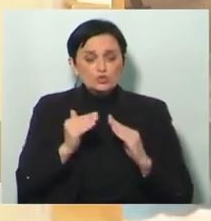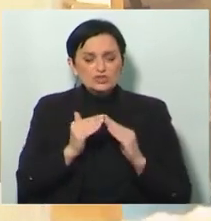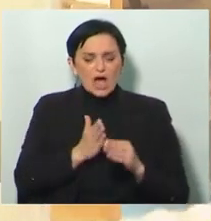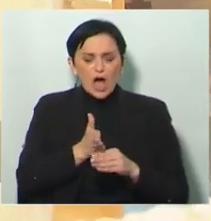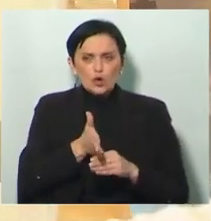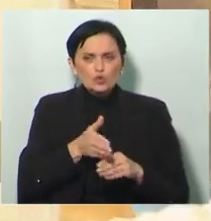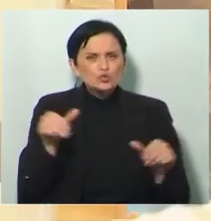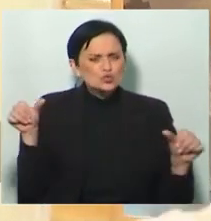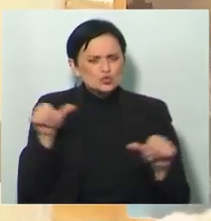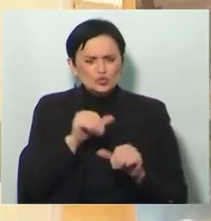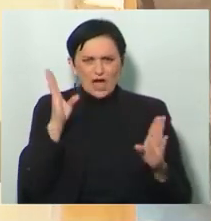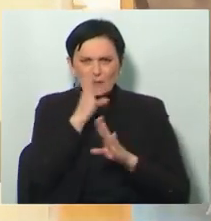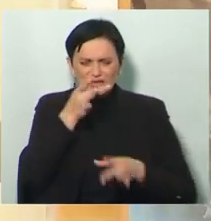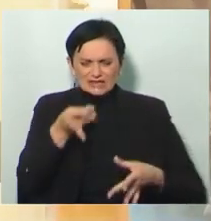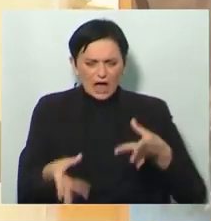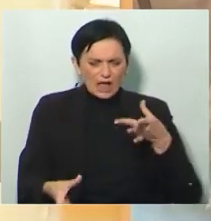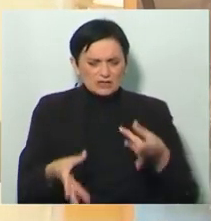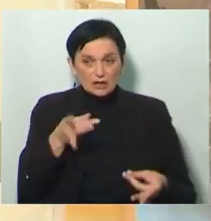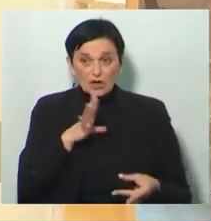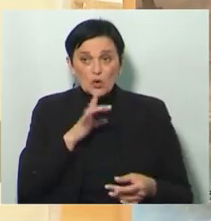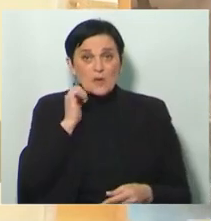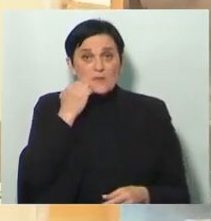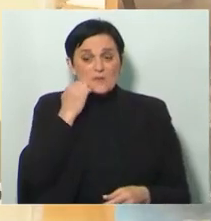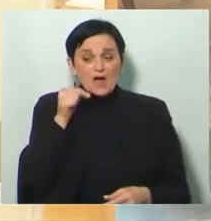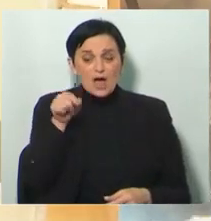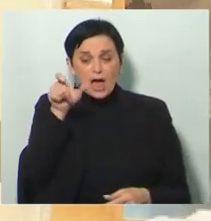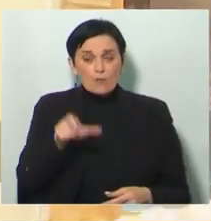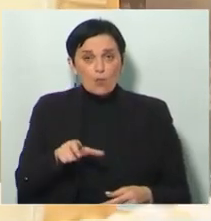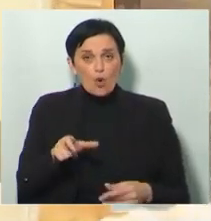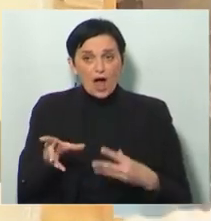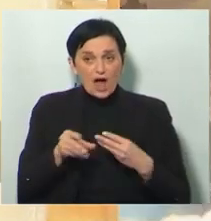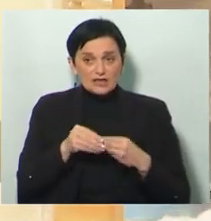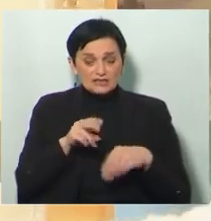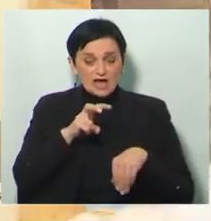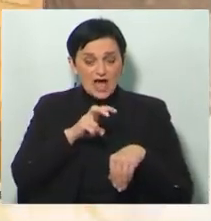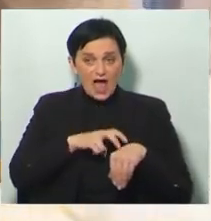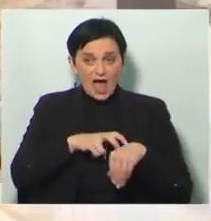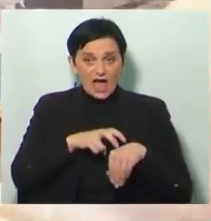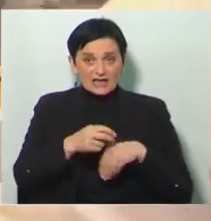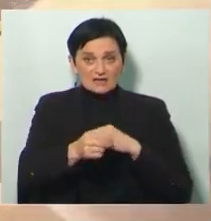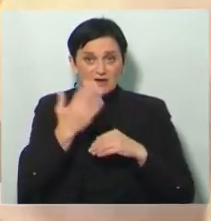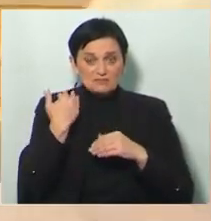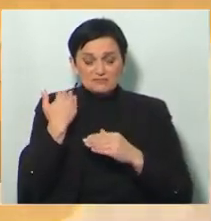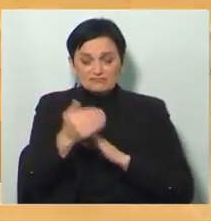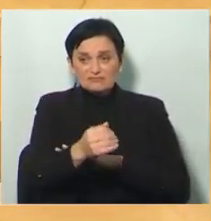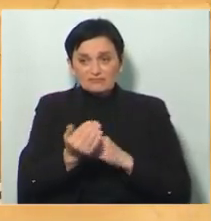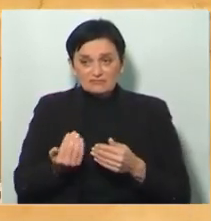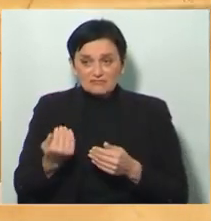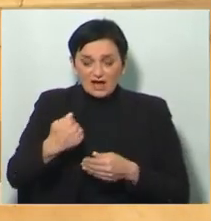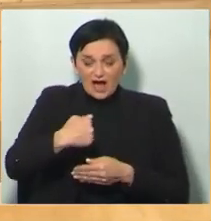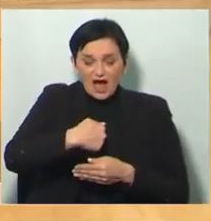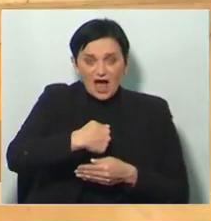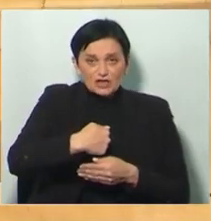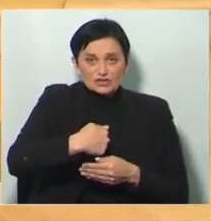ძალიან ცუდი ამინდი იყო, ტალახიანი და ამ ბებოსთან ერთად ექიმმა ხელი გაუყარა ესე მხარში და აი ზუსტად